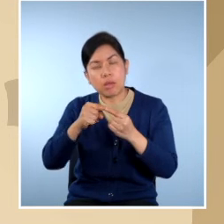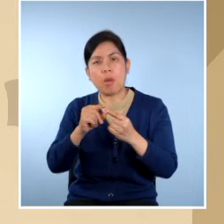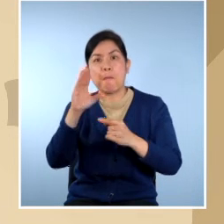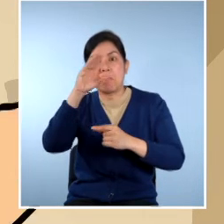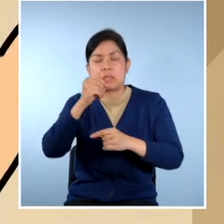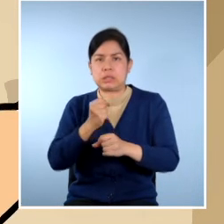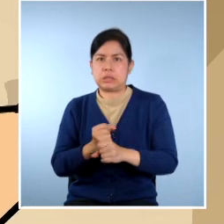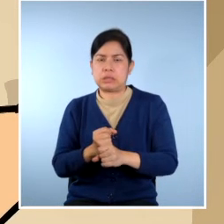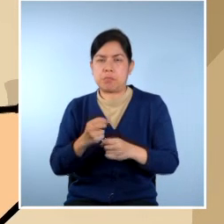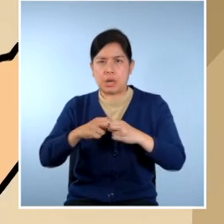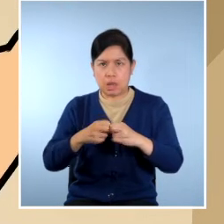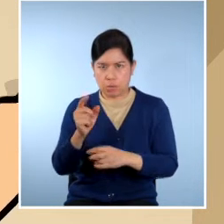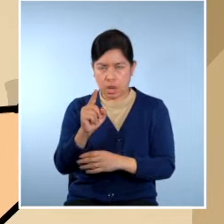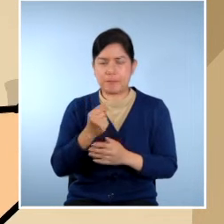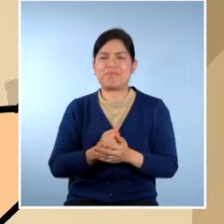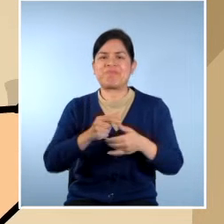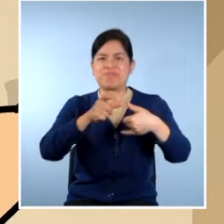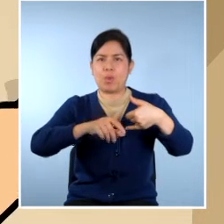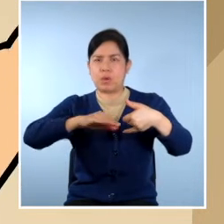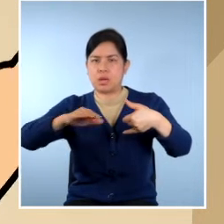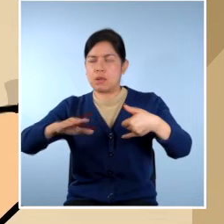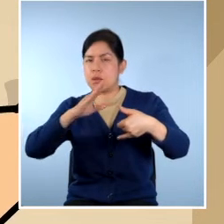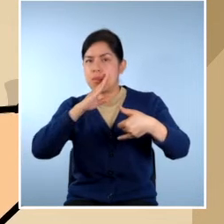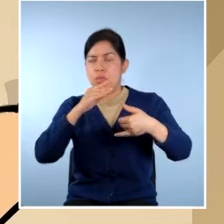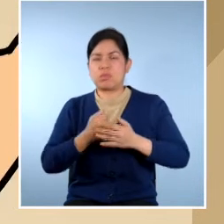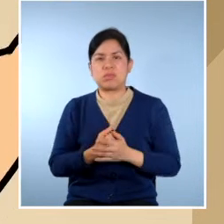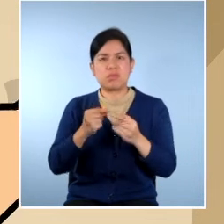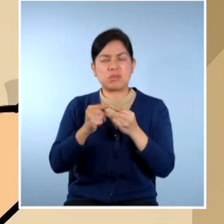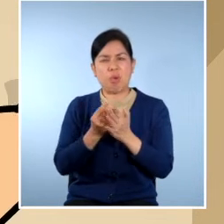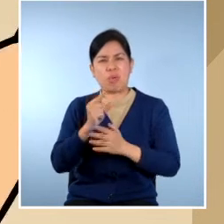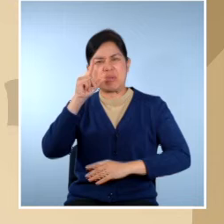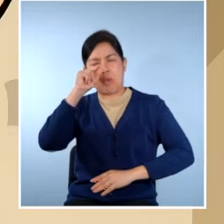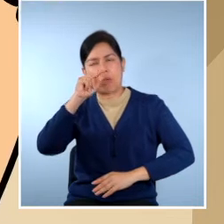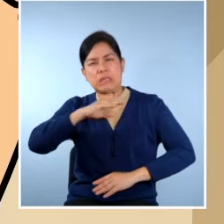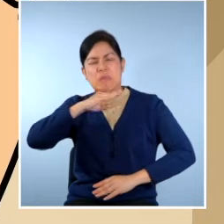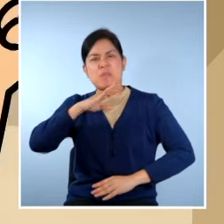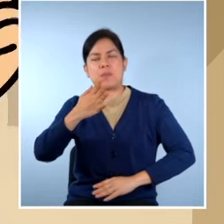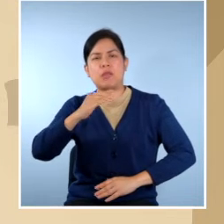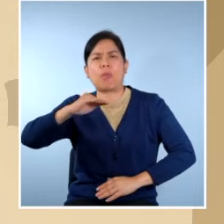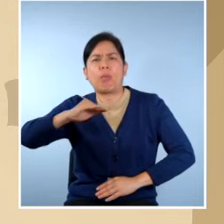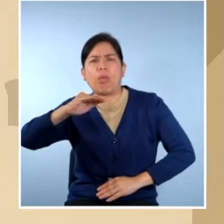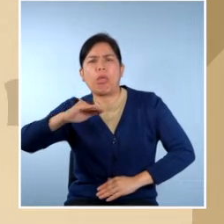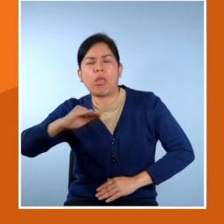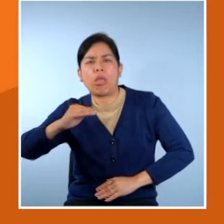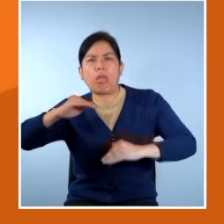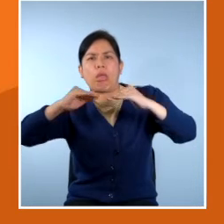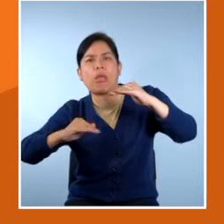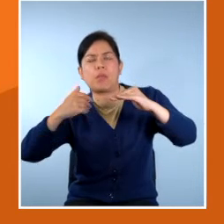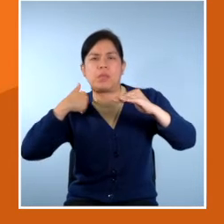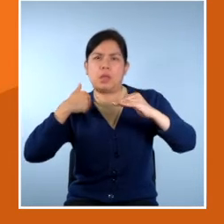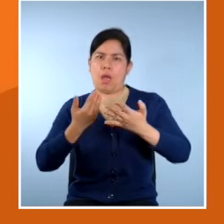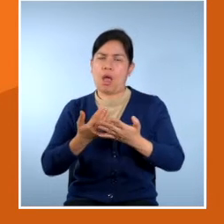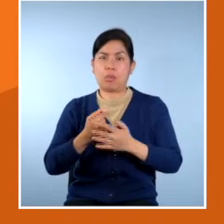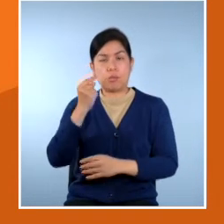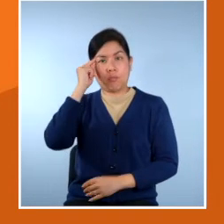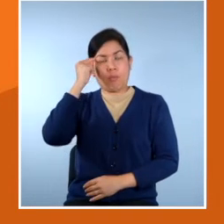รธษอรโมนโดยเดกทขาดกรกธษอรโน จะมีรปร่างเต Lateggไม่เติบโตอยางที่ควรจะเป็นนะสิไม่น่าชื่